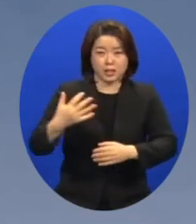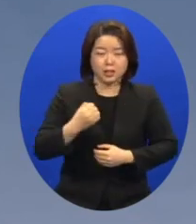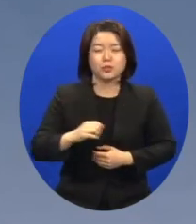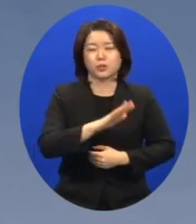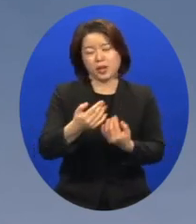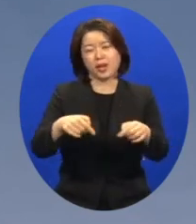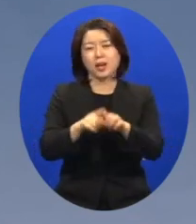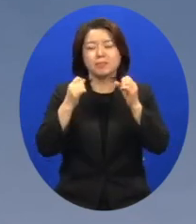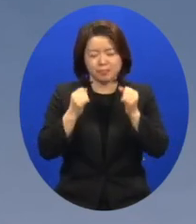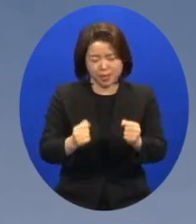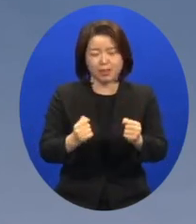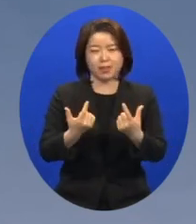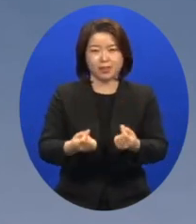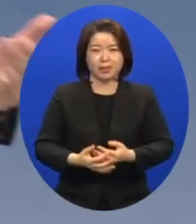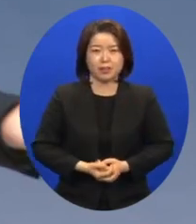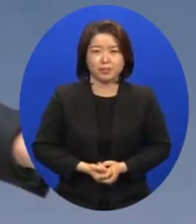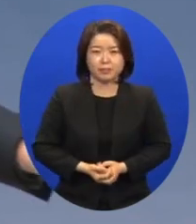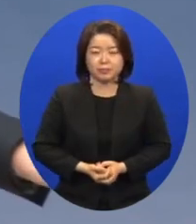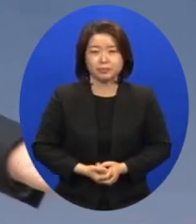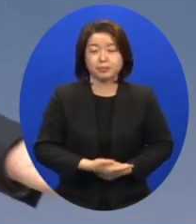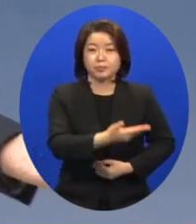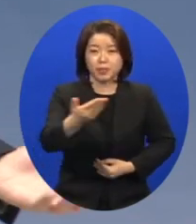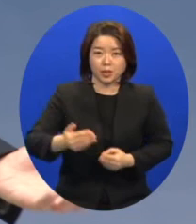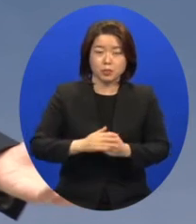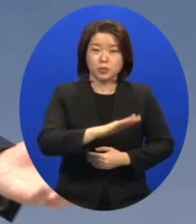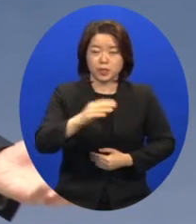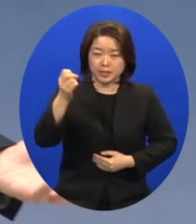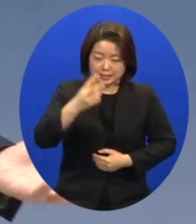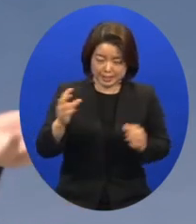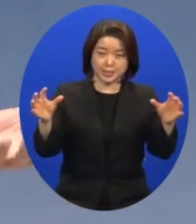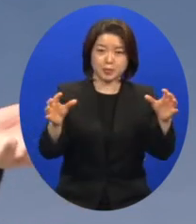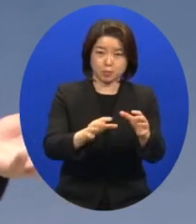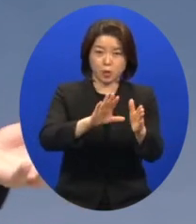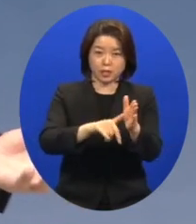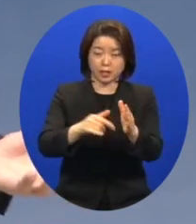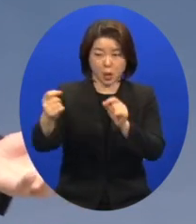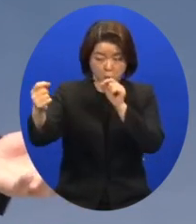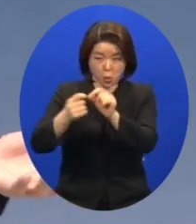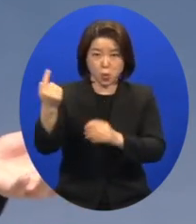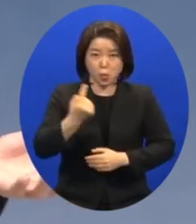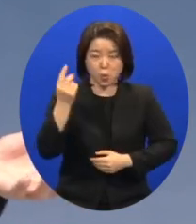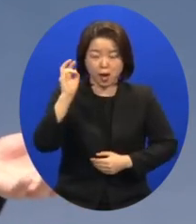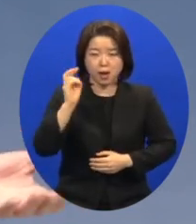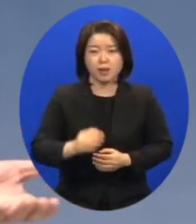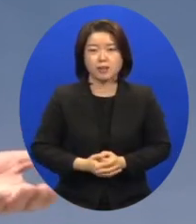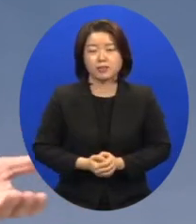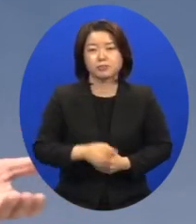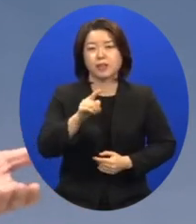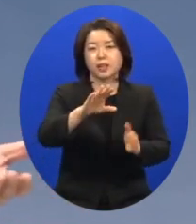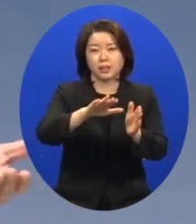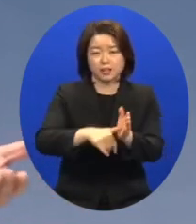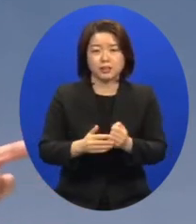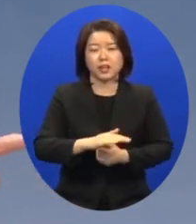하십니다 여러분 우리가 다시 모일 때가 곧 옵니다 그때에